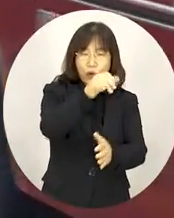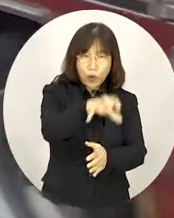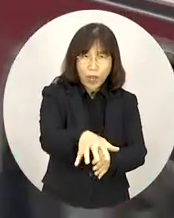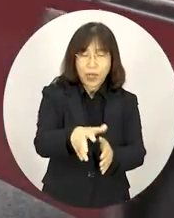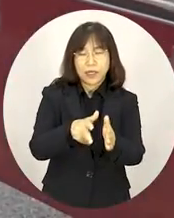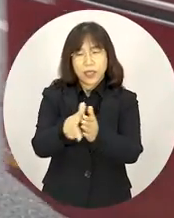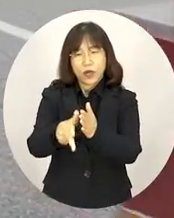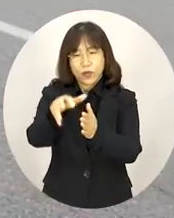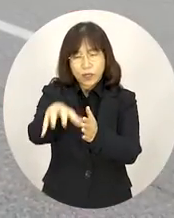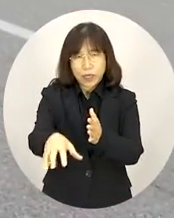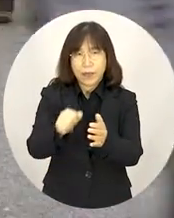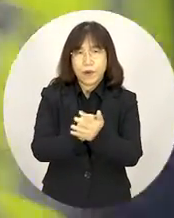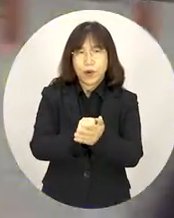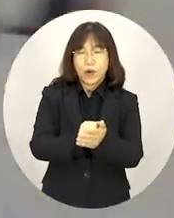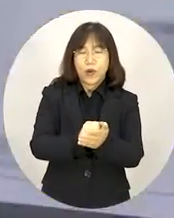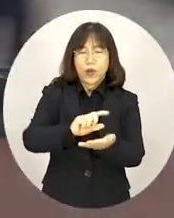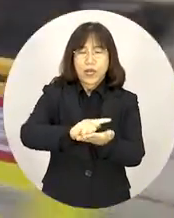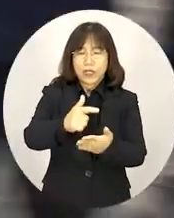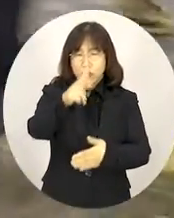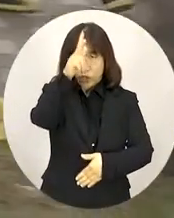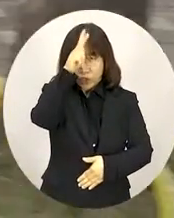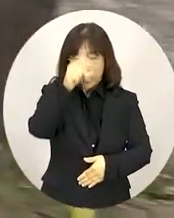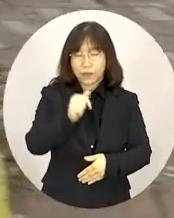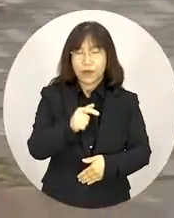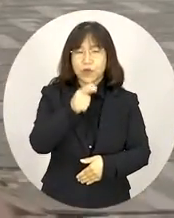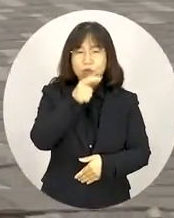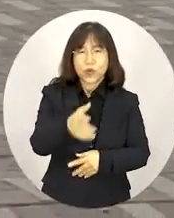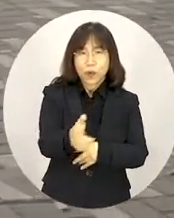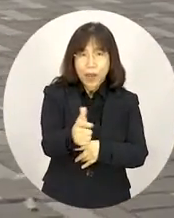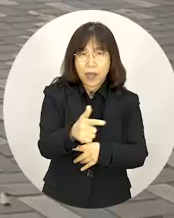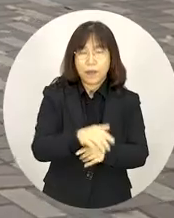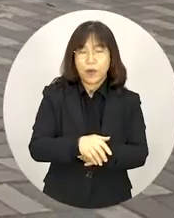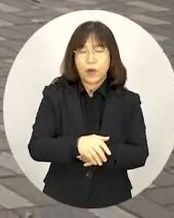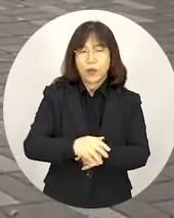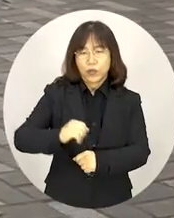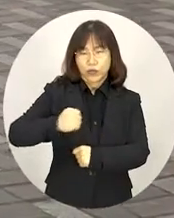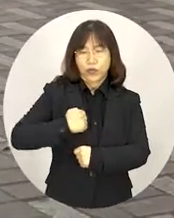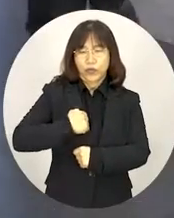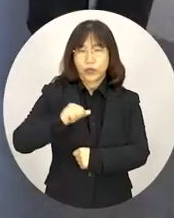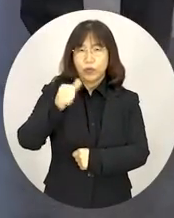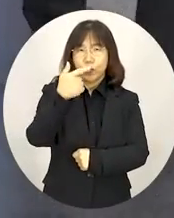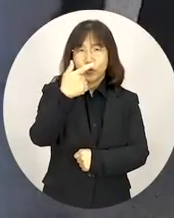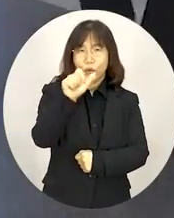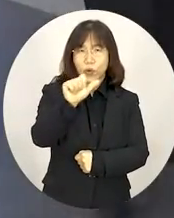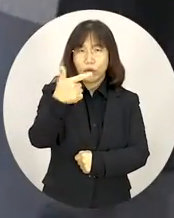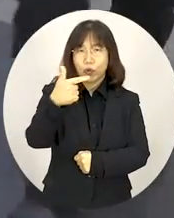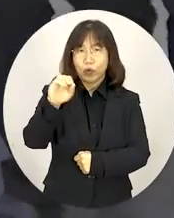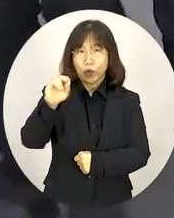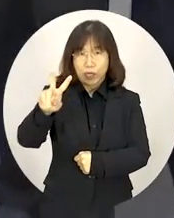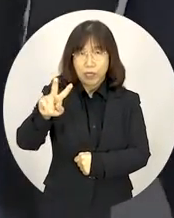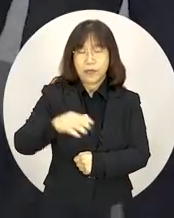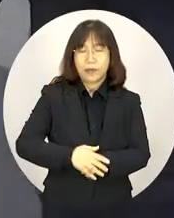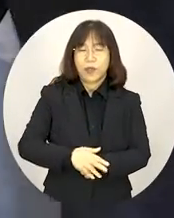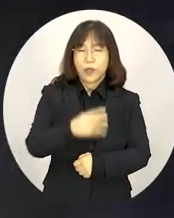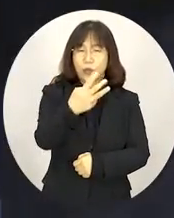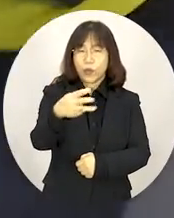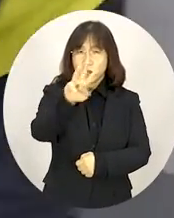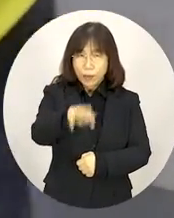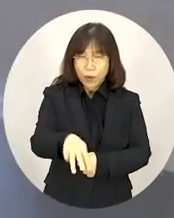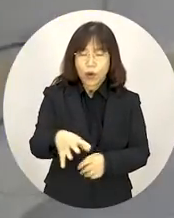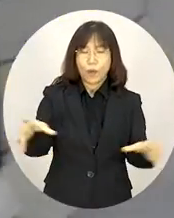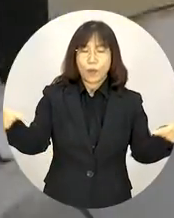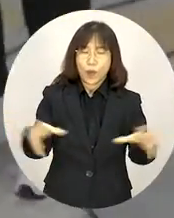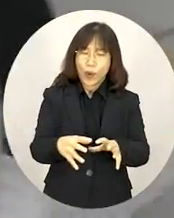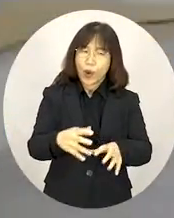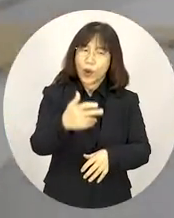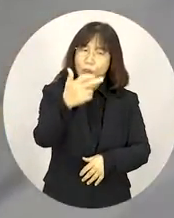롯데몰 김포공항점 일대에서 강서경찰서, 강서소방서, 육군 560이 부대, 롯데몰